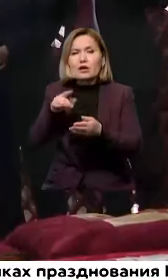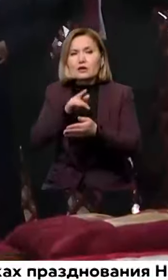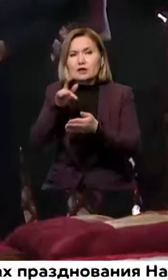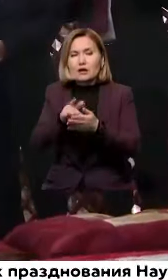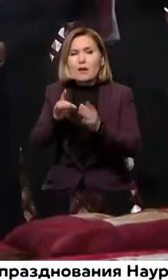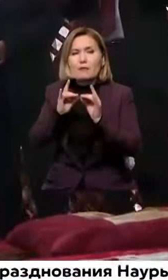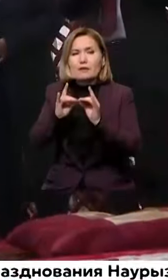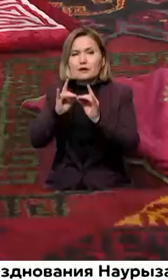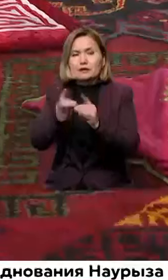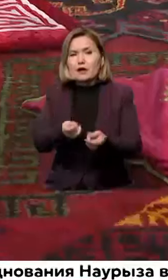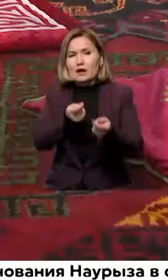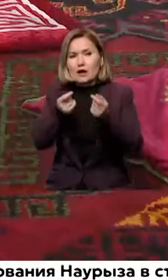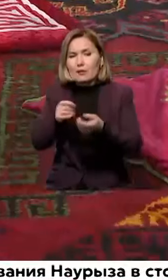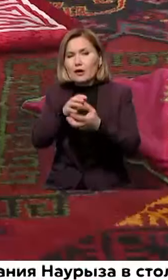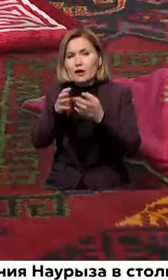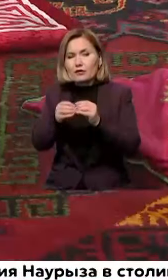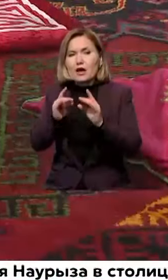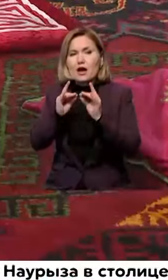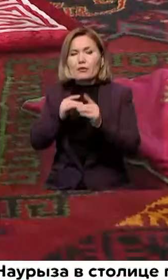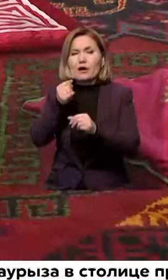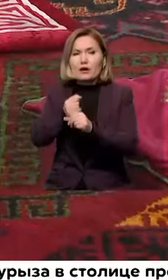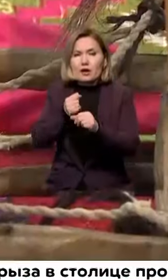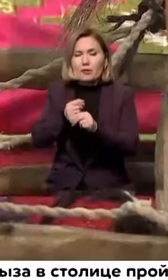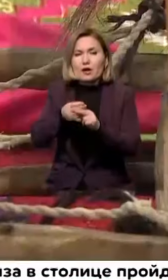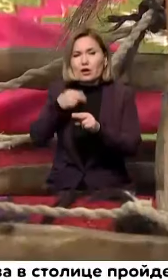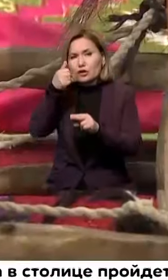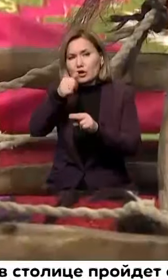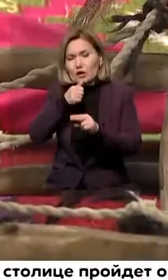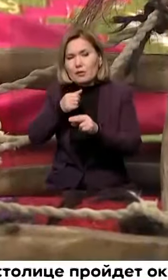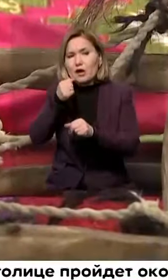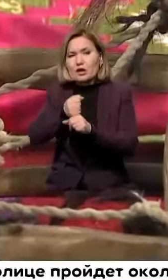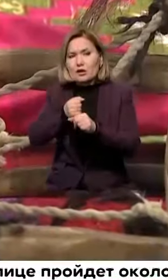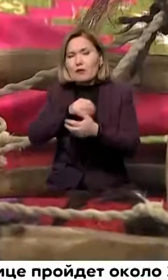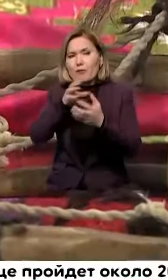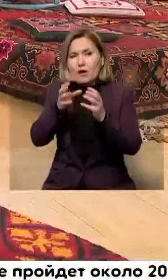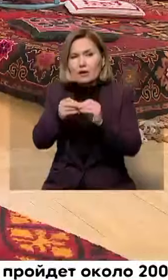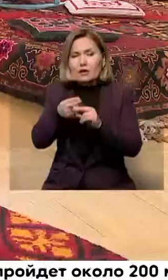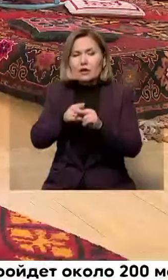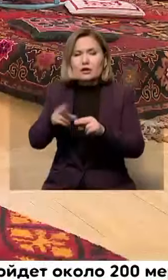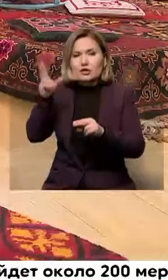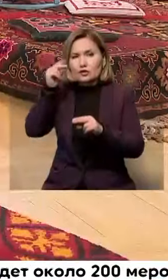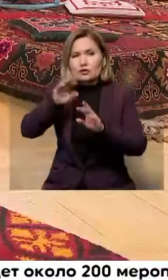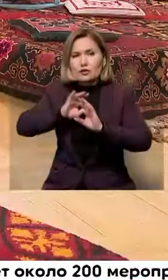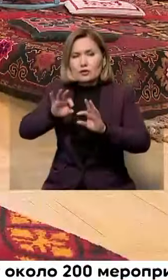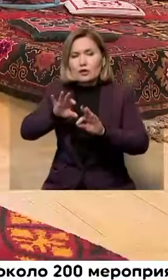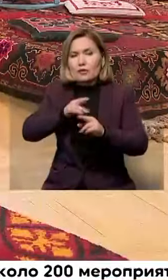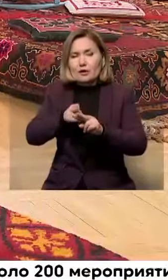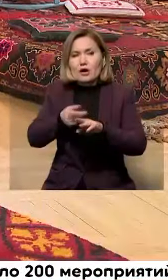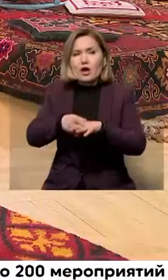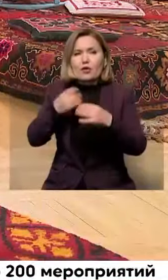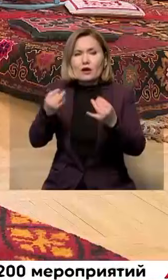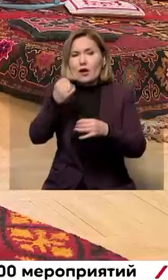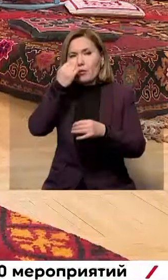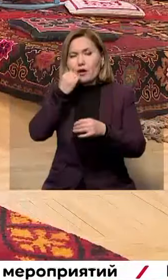өлкесінен әкелінген. Ал кейбірінің жасалған жылы шыққан жері иесі беймәлім. Көрмедегі назар аудартатын